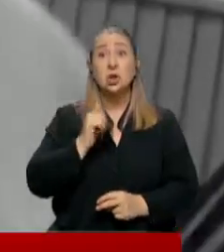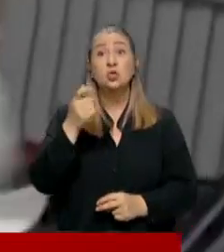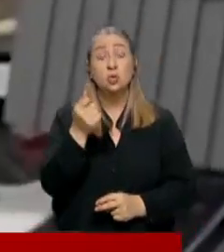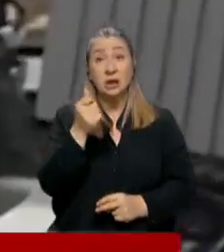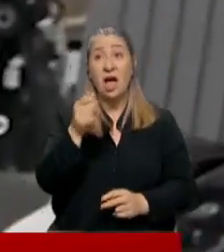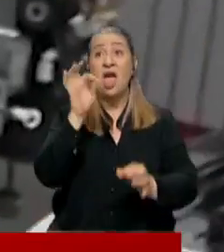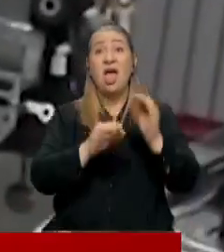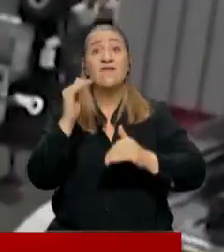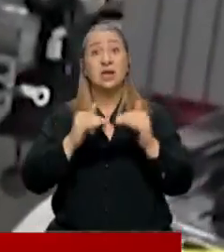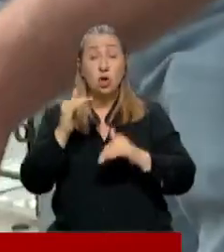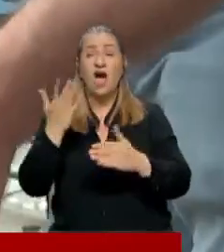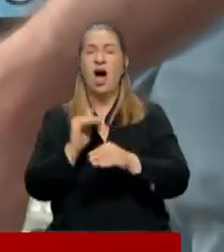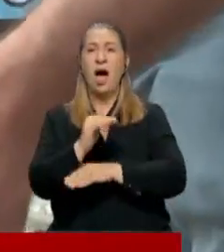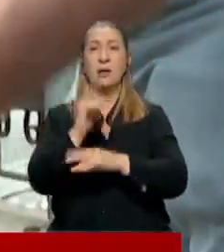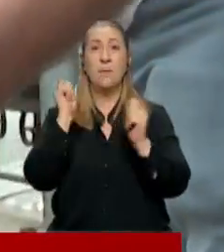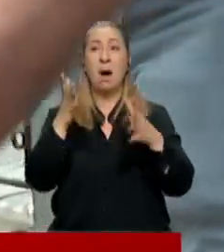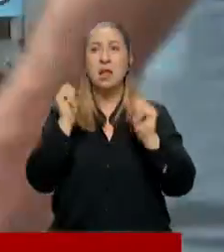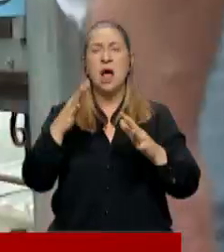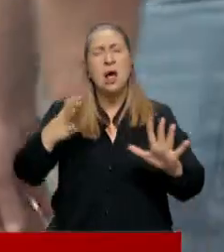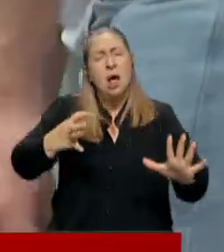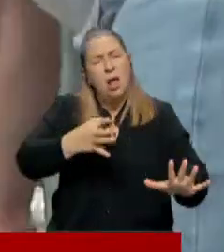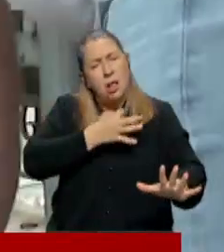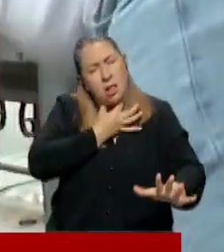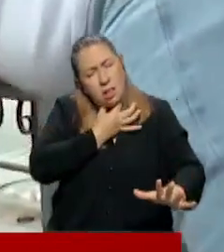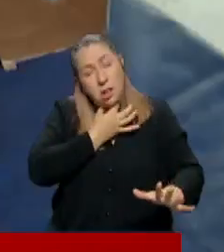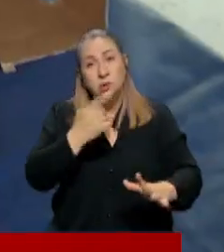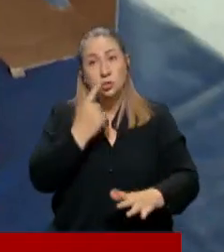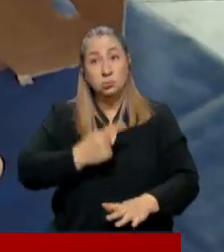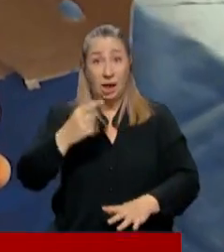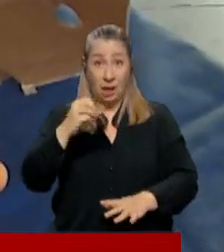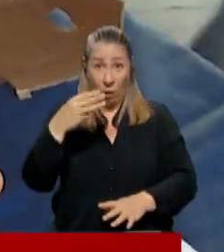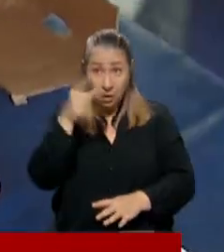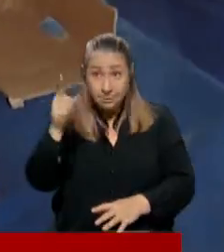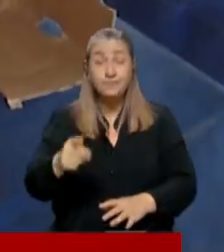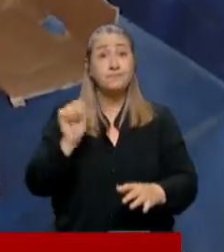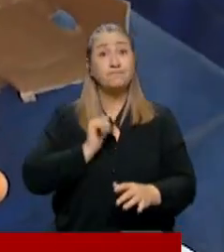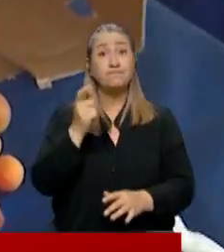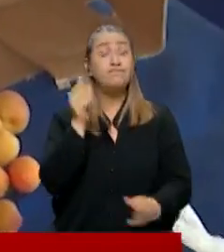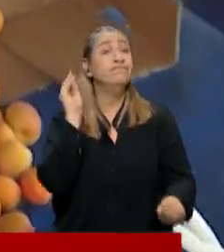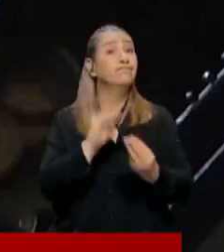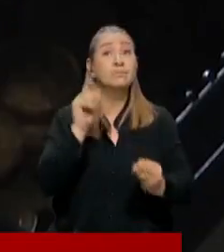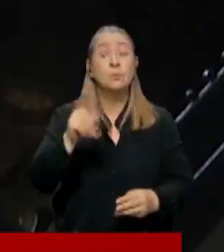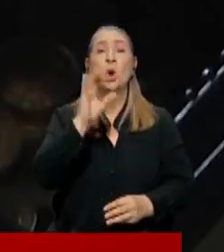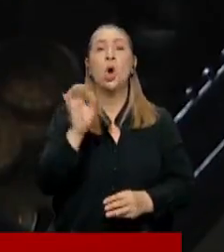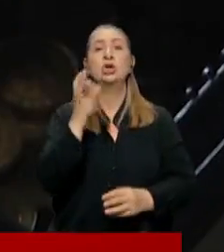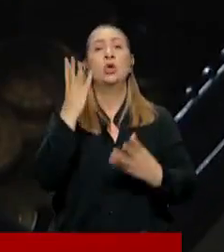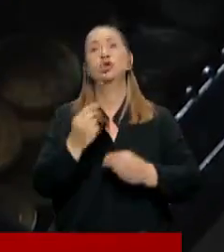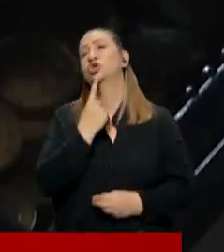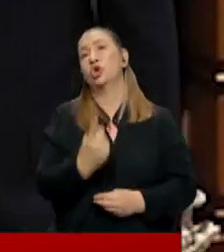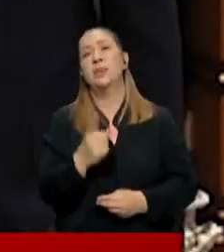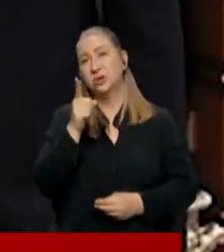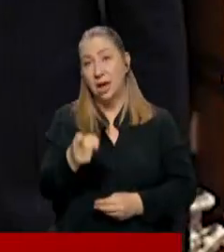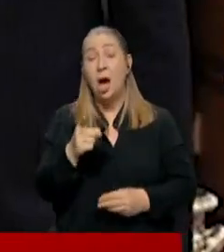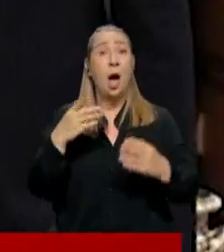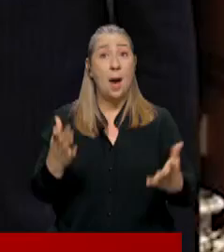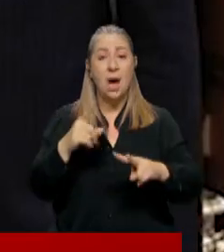ücretli enflasyon ve hayat pahalılığı altında ezilirken Cumhurbaşkanı Erdoğan da asgari ücret zammının Ocak'ta olacağını